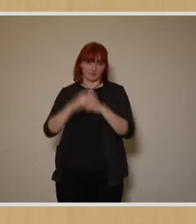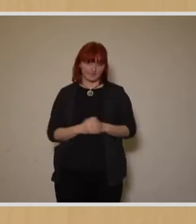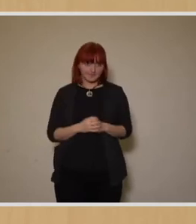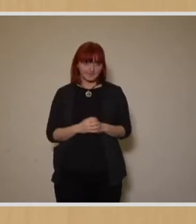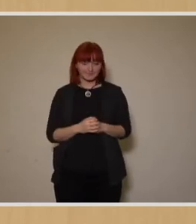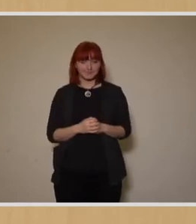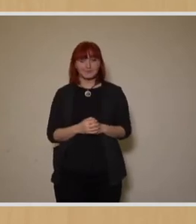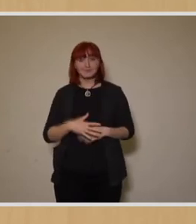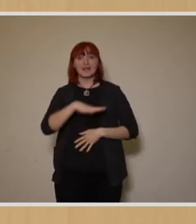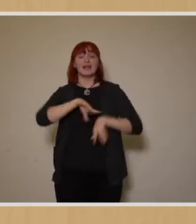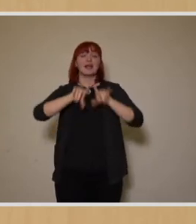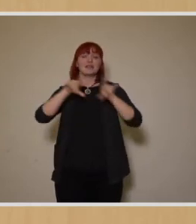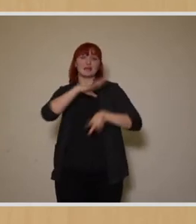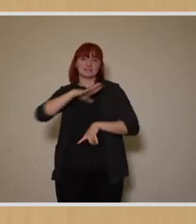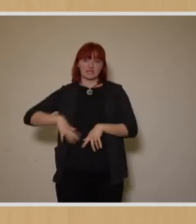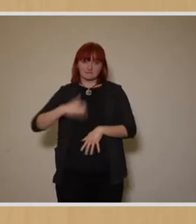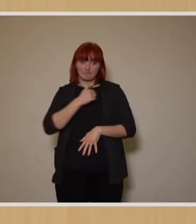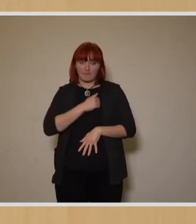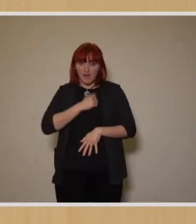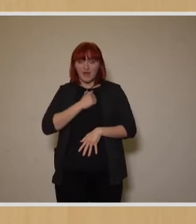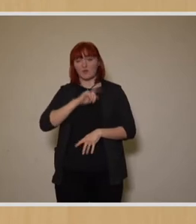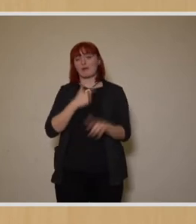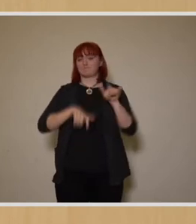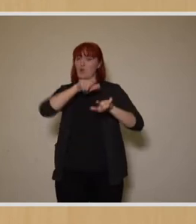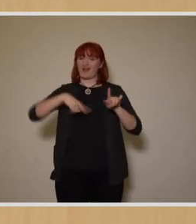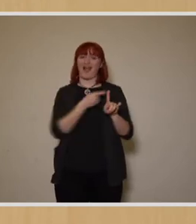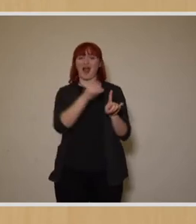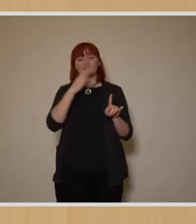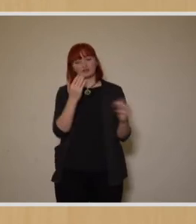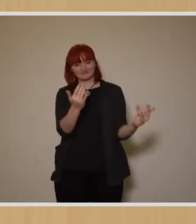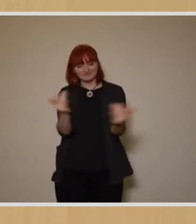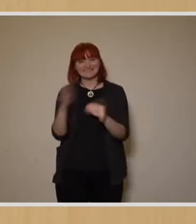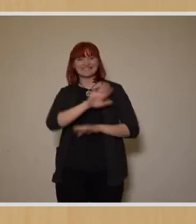Zum Sachsenbad wollten wir alle Bürgerinnen nochmal ermöglichen,